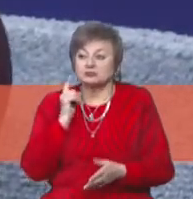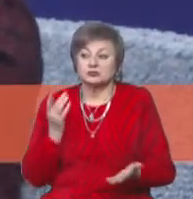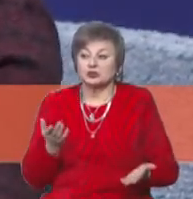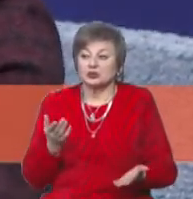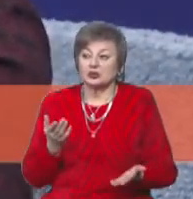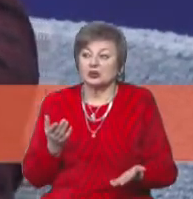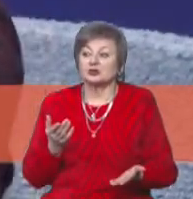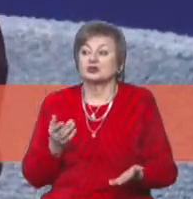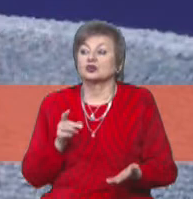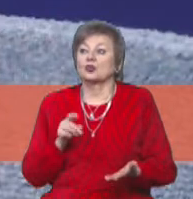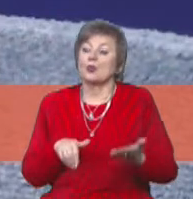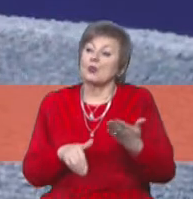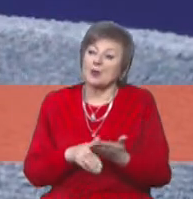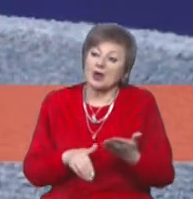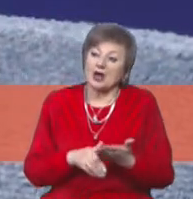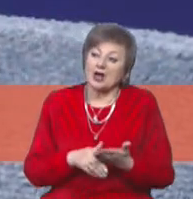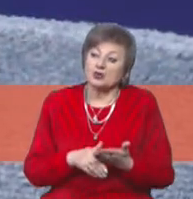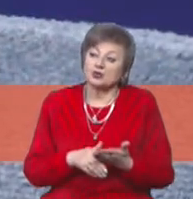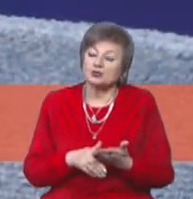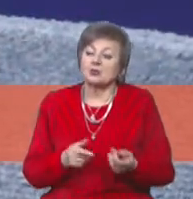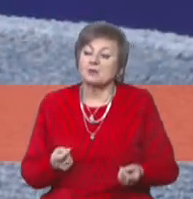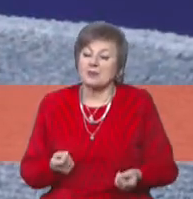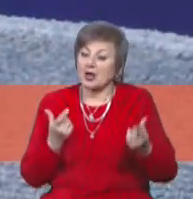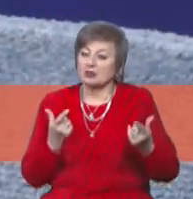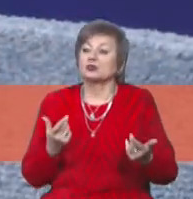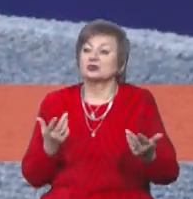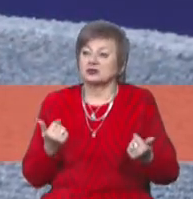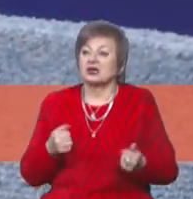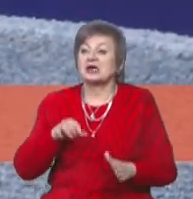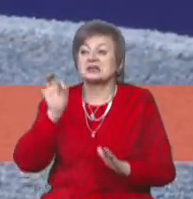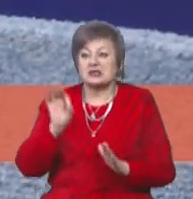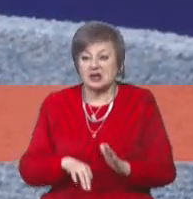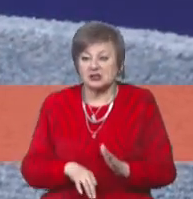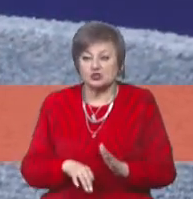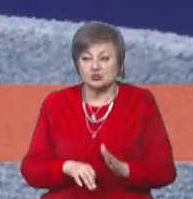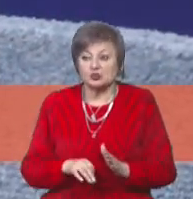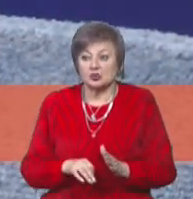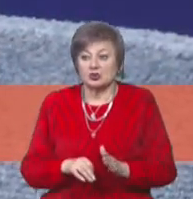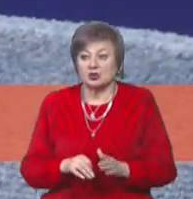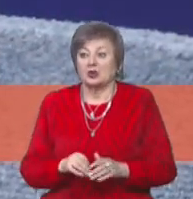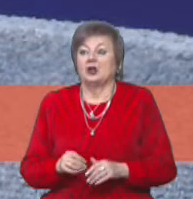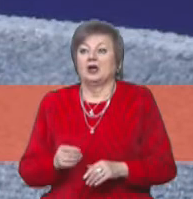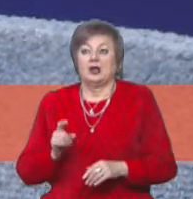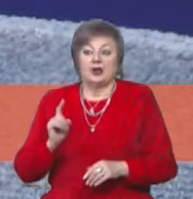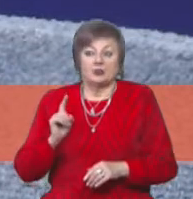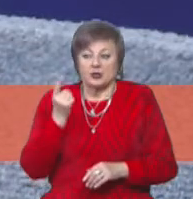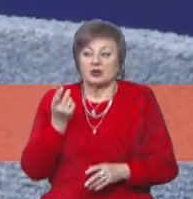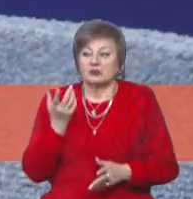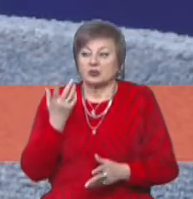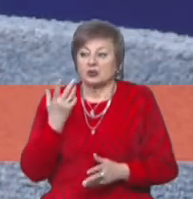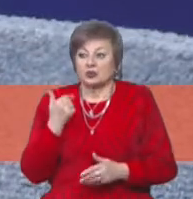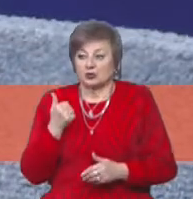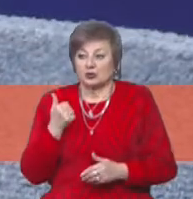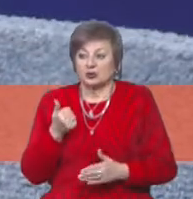чи от там допомагають ще замало? Одразу ж, тому що вперше, коли я